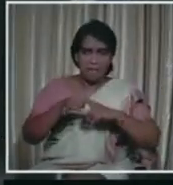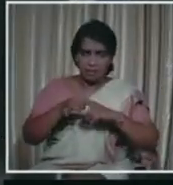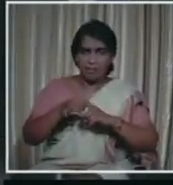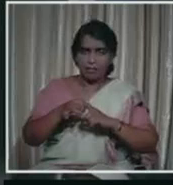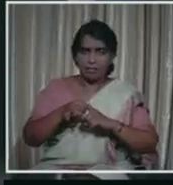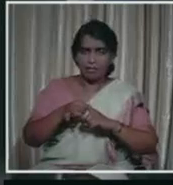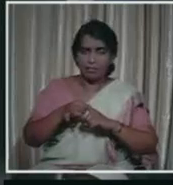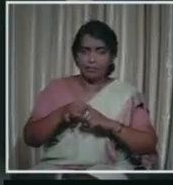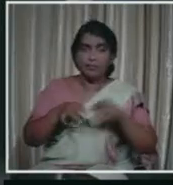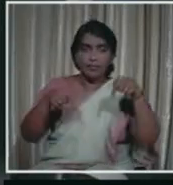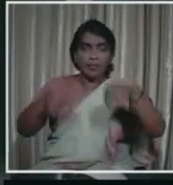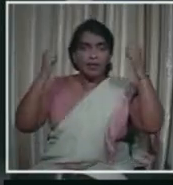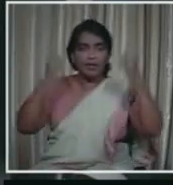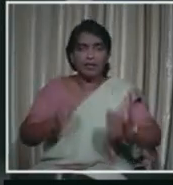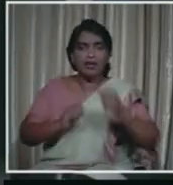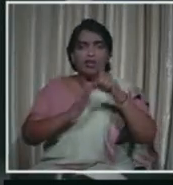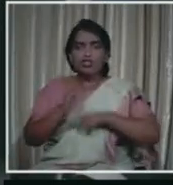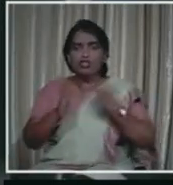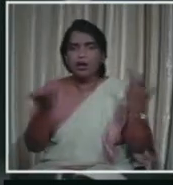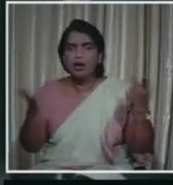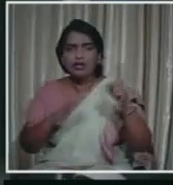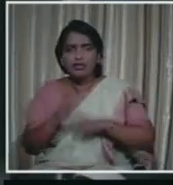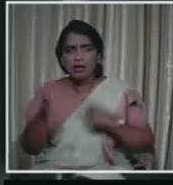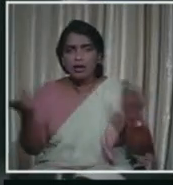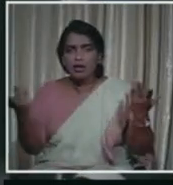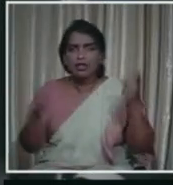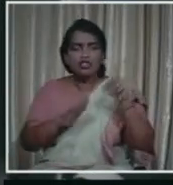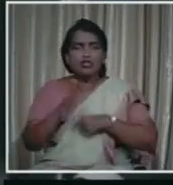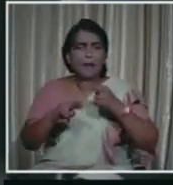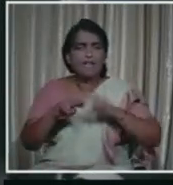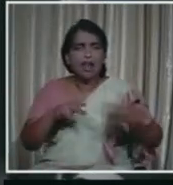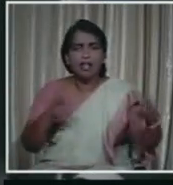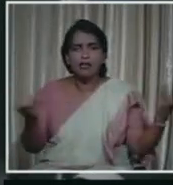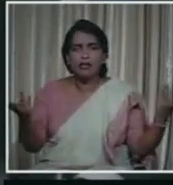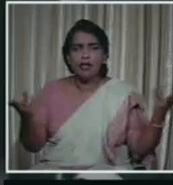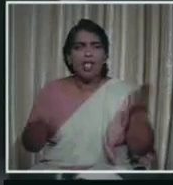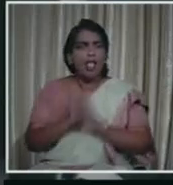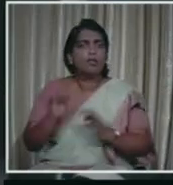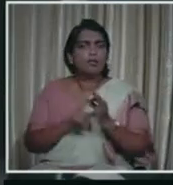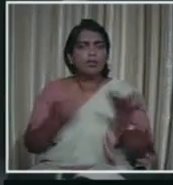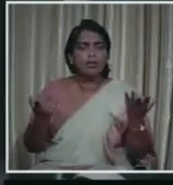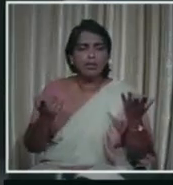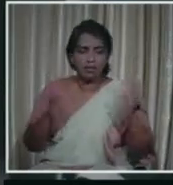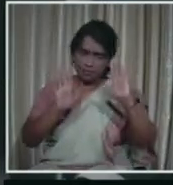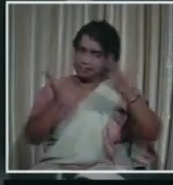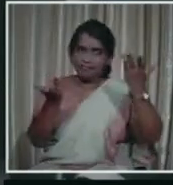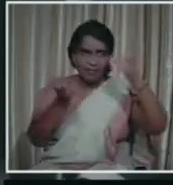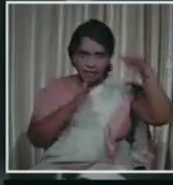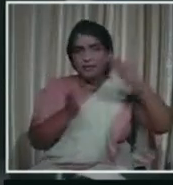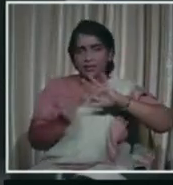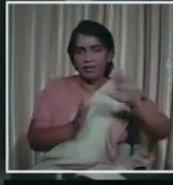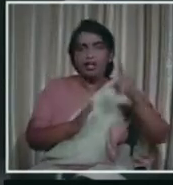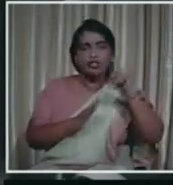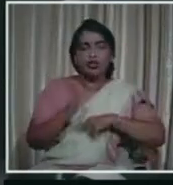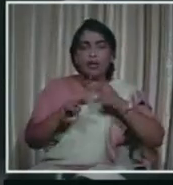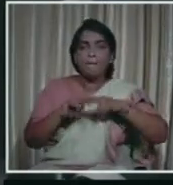දැන් මෙතන වාඩි වෙලා ඉන්නේ ජොනි කෝ අද නැහනේ ජොන්සන් ප්‍රනාන්දු ඇමතිතුමා කෝ ඇමත් නැද්ද එතකොට මං අහන්නේ දැන්